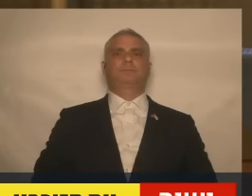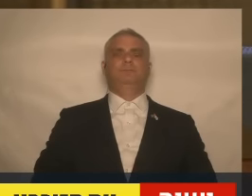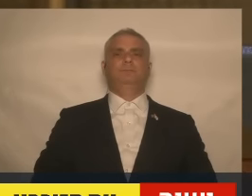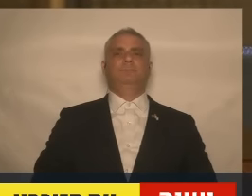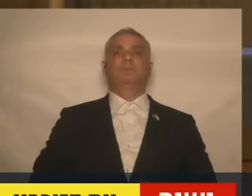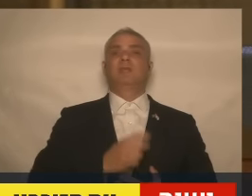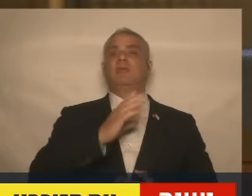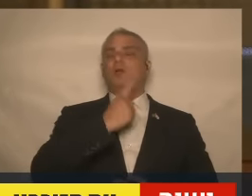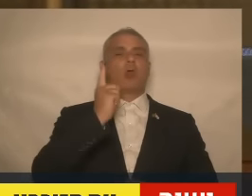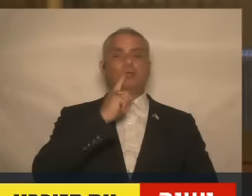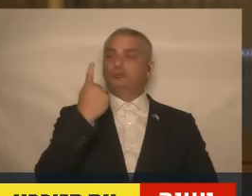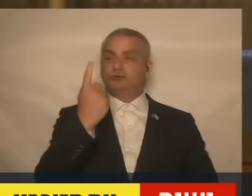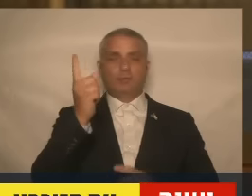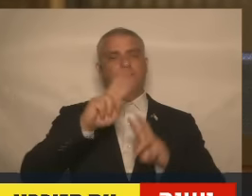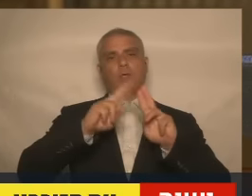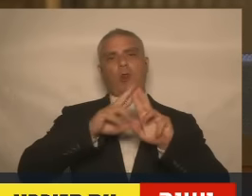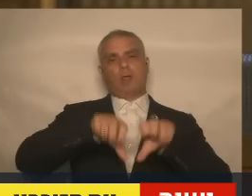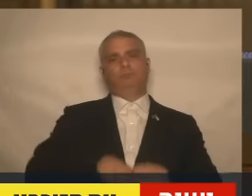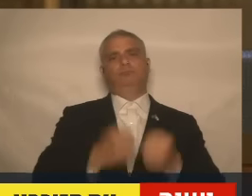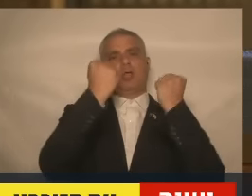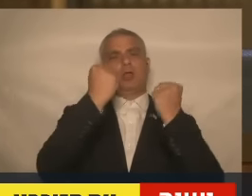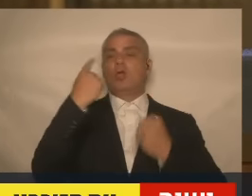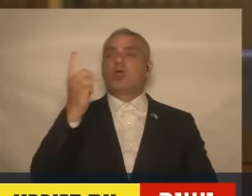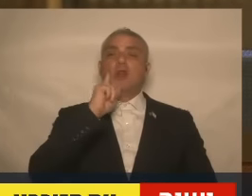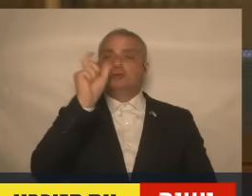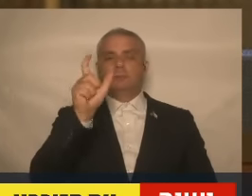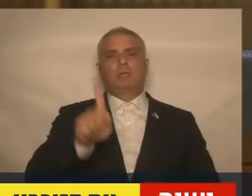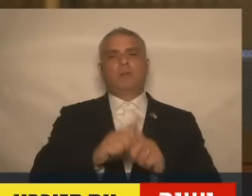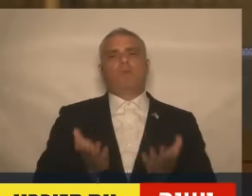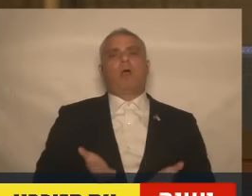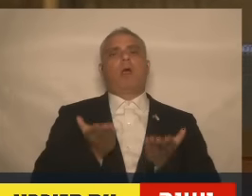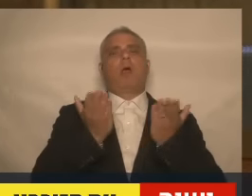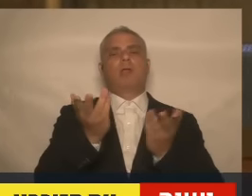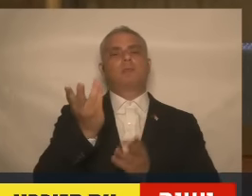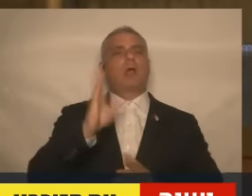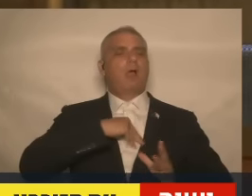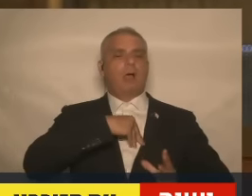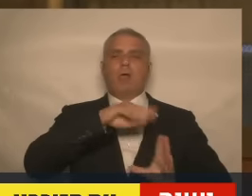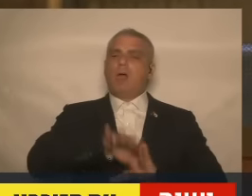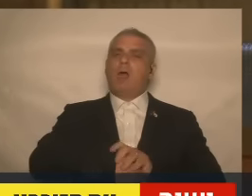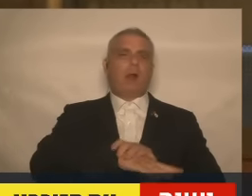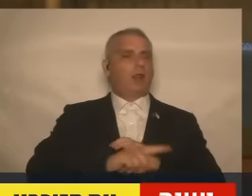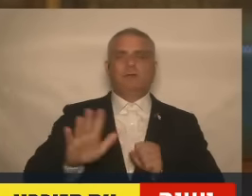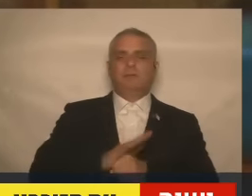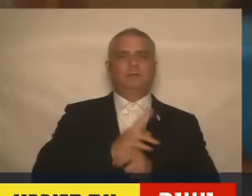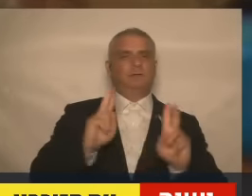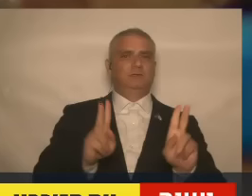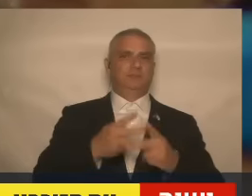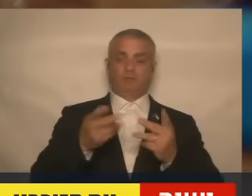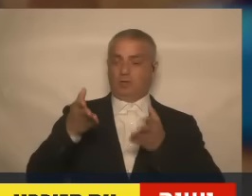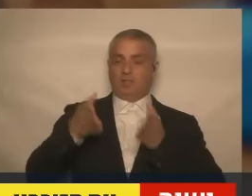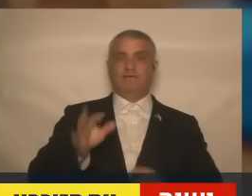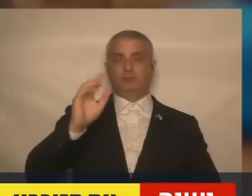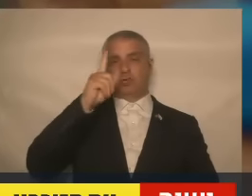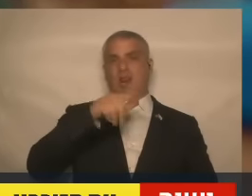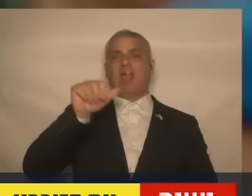כל שם הוא עולם שחרב, כל שם הוא עקדה, חלל שלא יתמלא לעולם. הנה קברו של